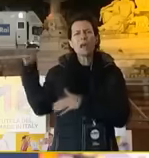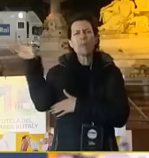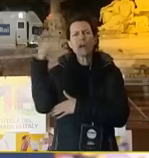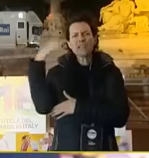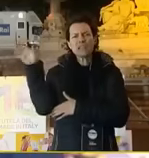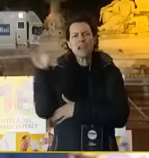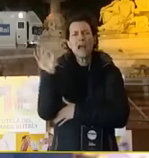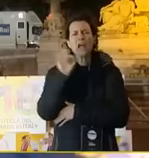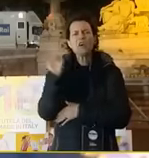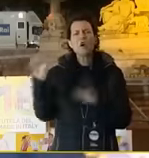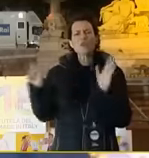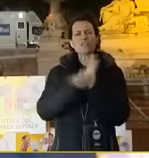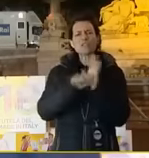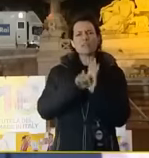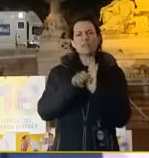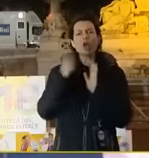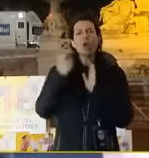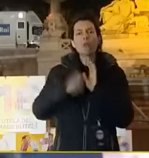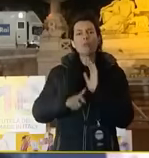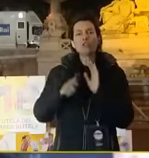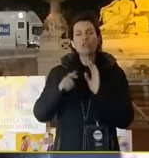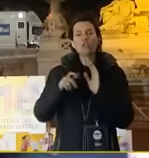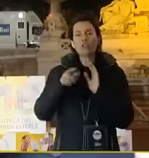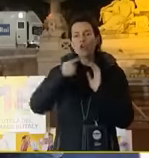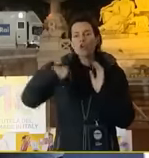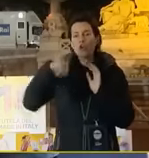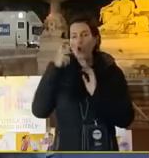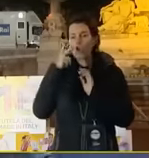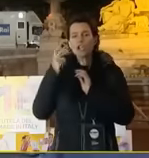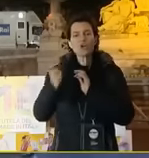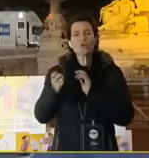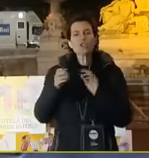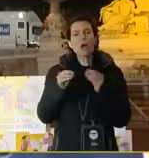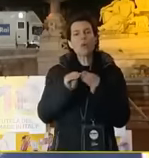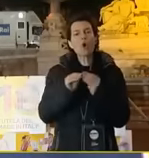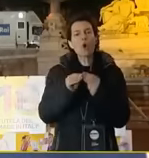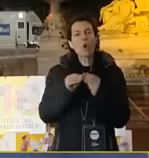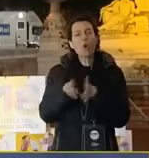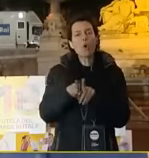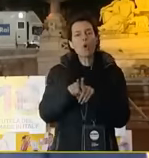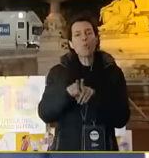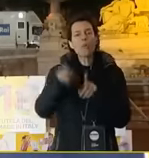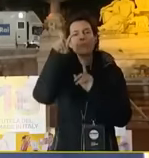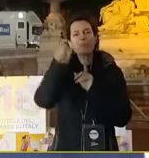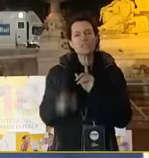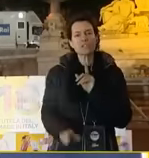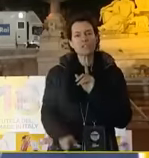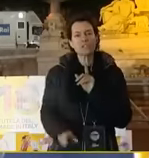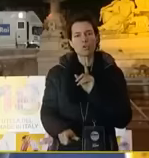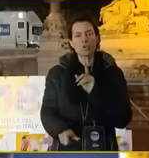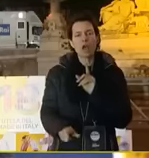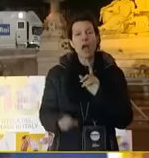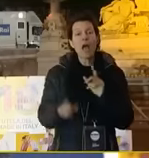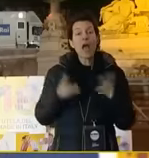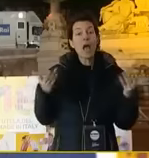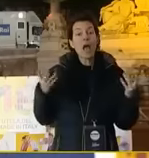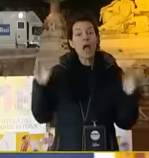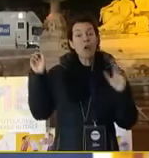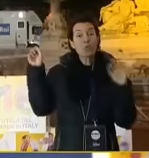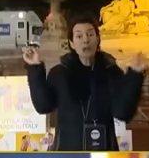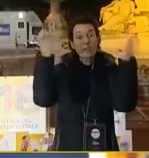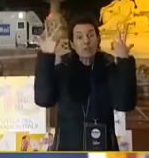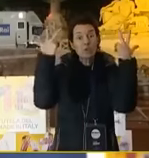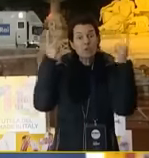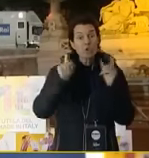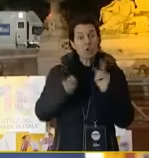noi ci riconosciamo come persone. Perché questa non è una rivoluzione politica esclusivamente, è una rivoluzione umana, è